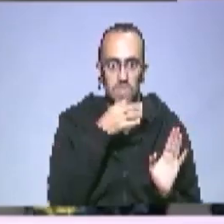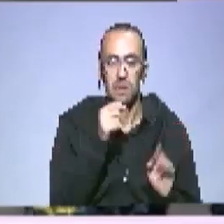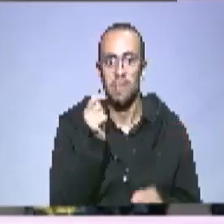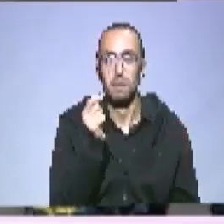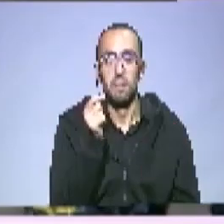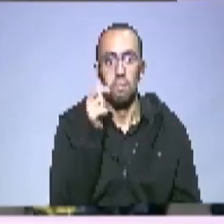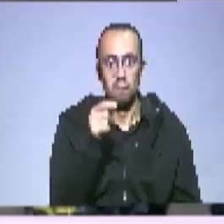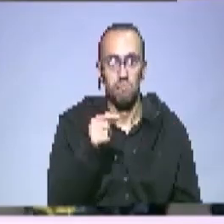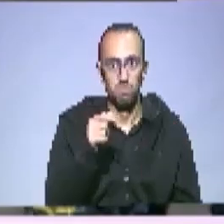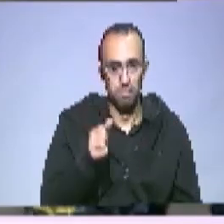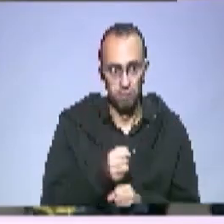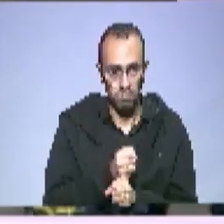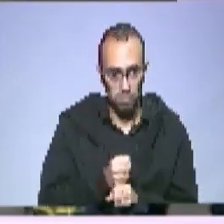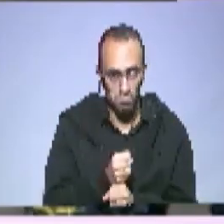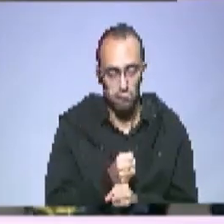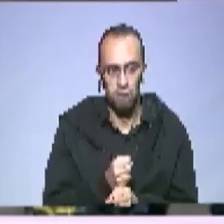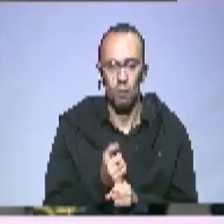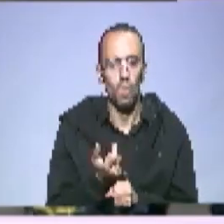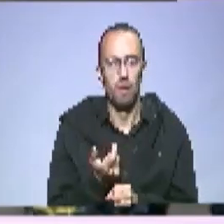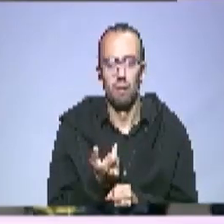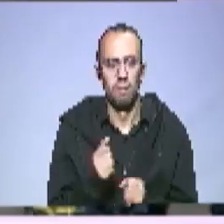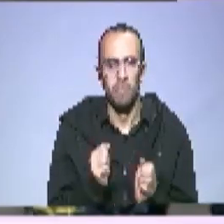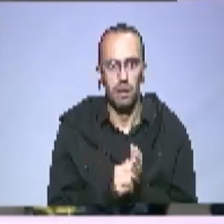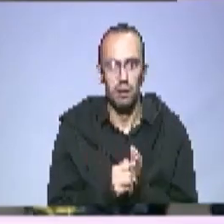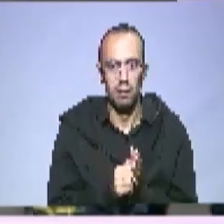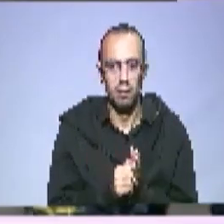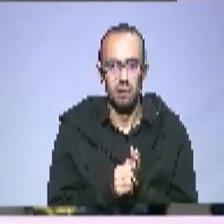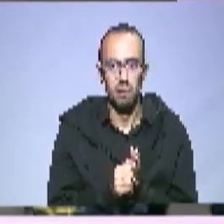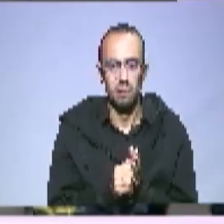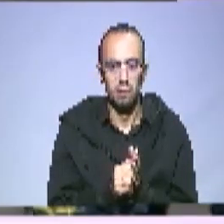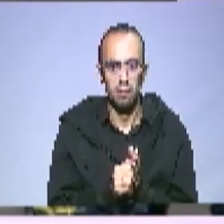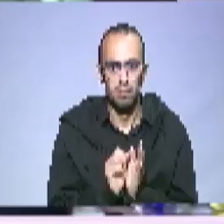توديه مثلا مطحنة يطحن ولا فين في البيت؟ لا هي مطحنة